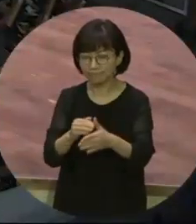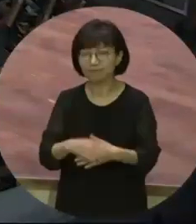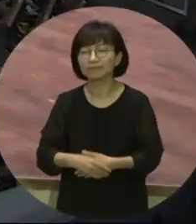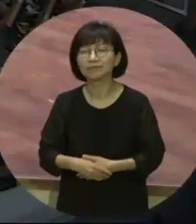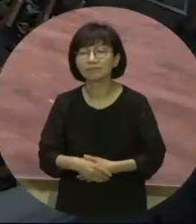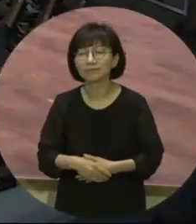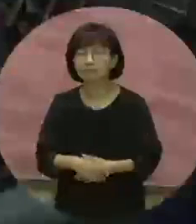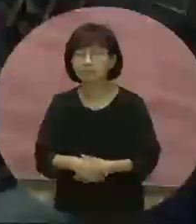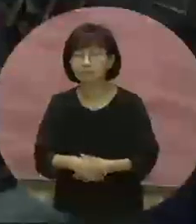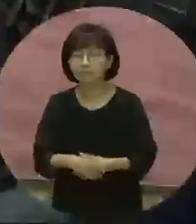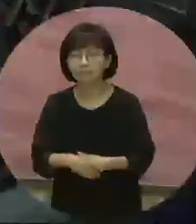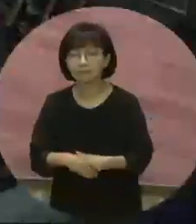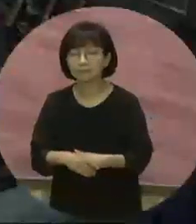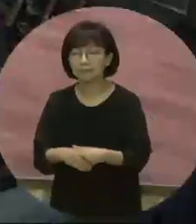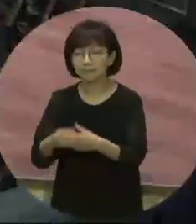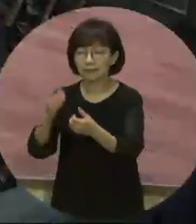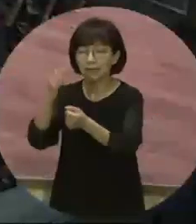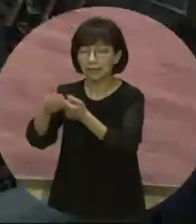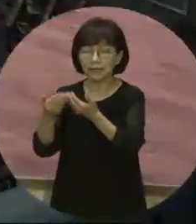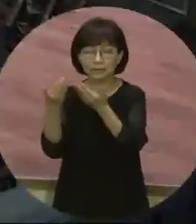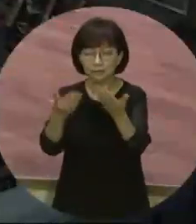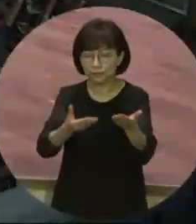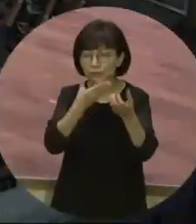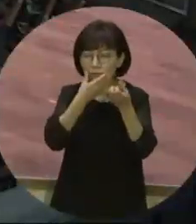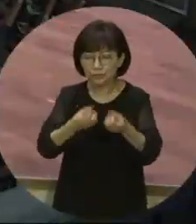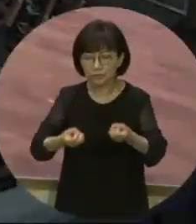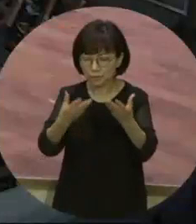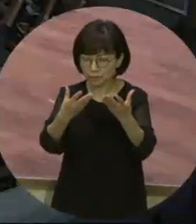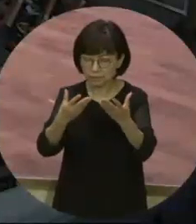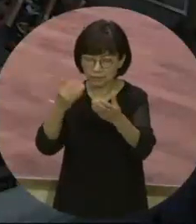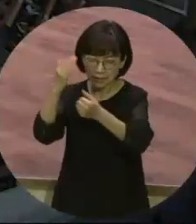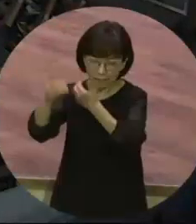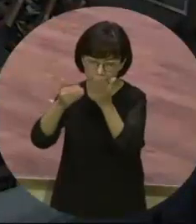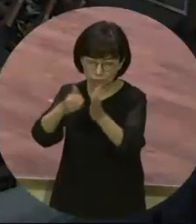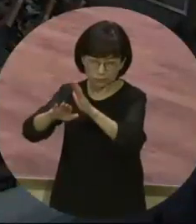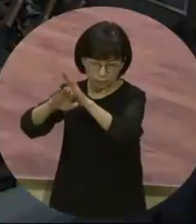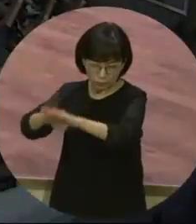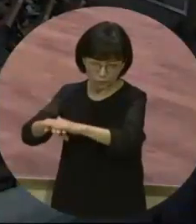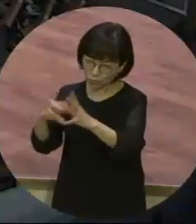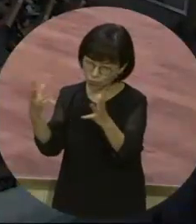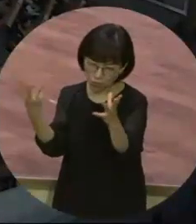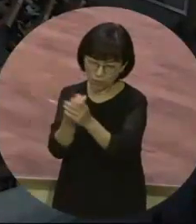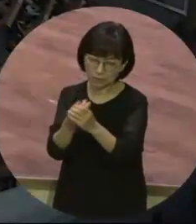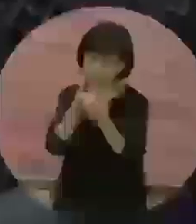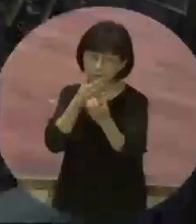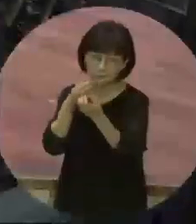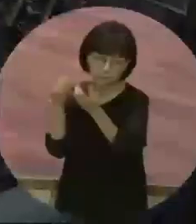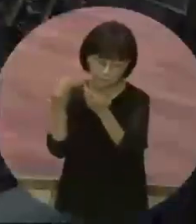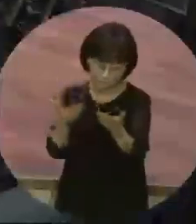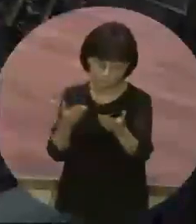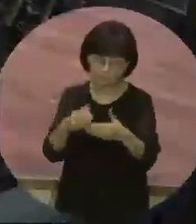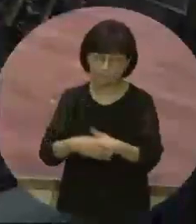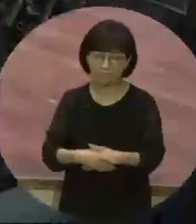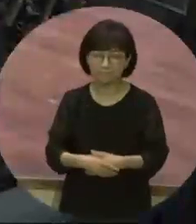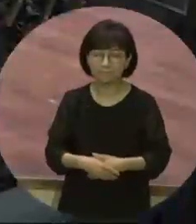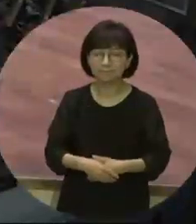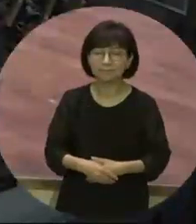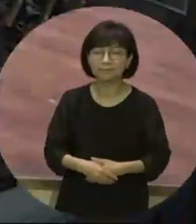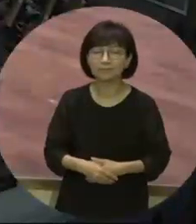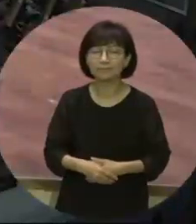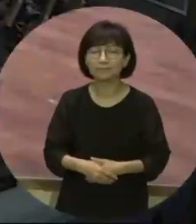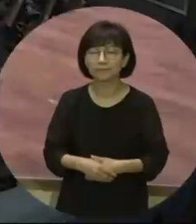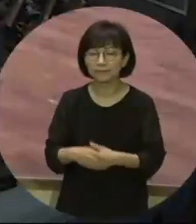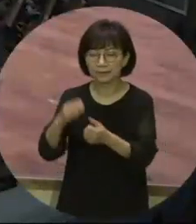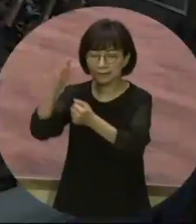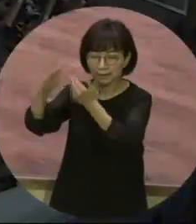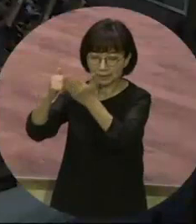절대 축복, 절대 축복, 절대 축복이에요. 여호와께서 너와 함께 하심을 보았다. 하나님이여, 나와 함께 하심을 불신자가